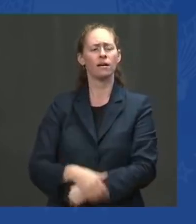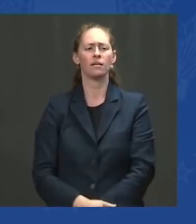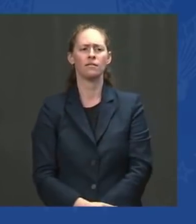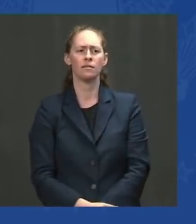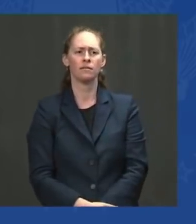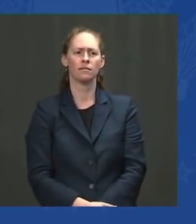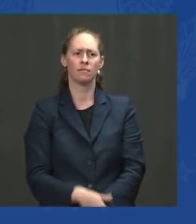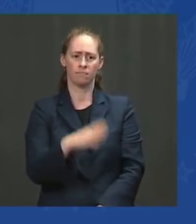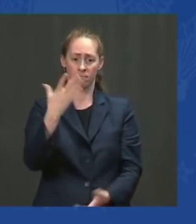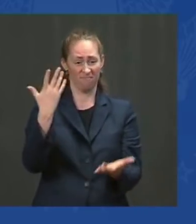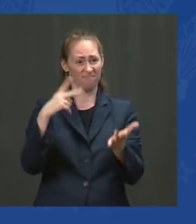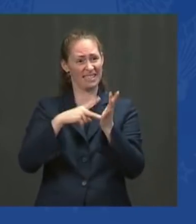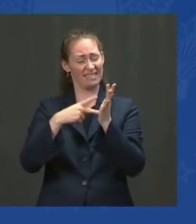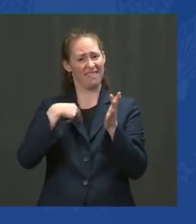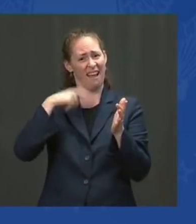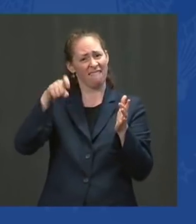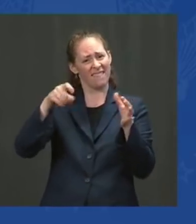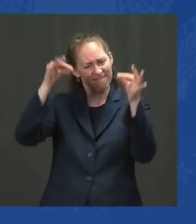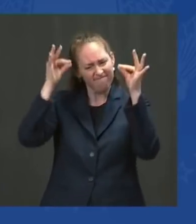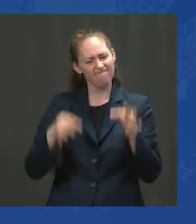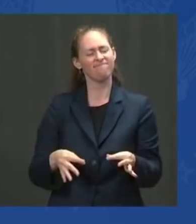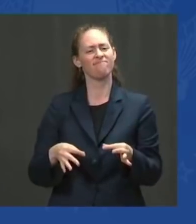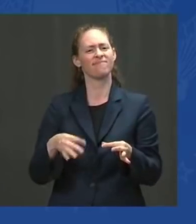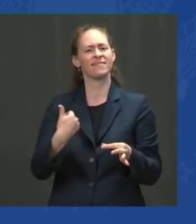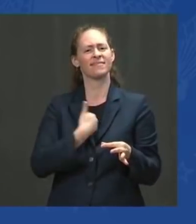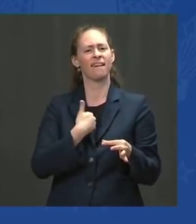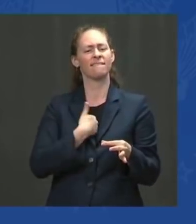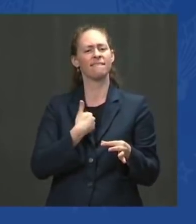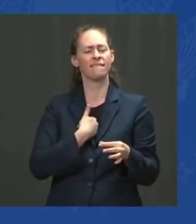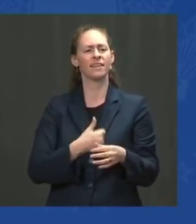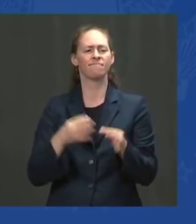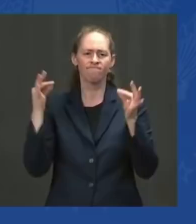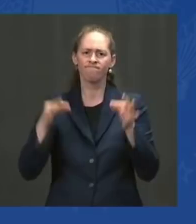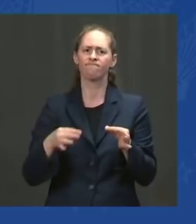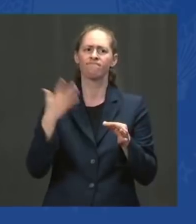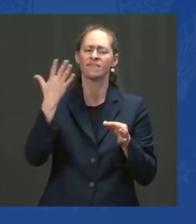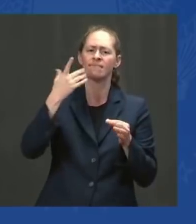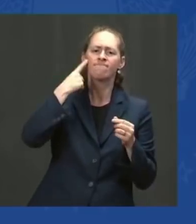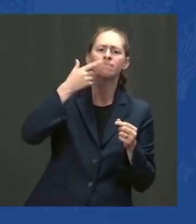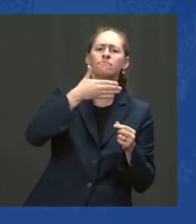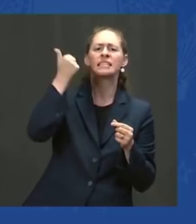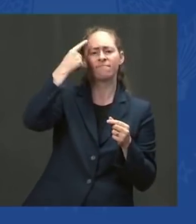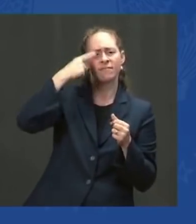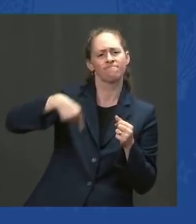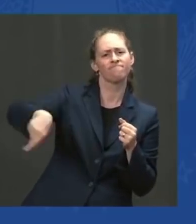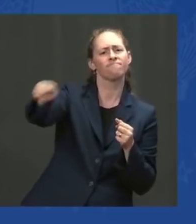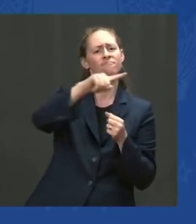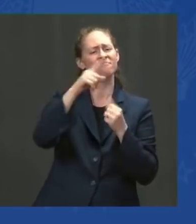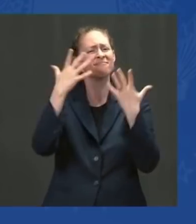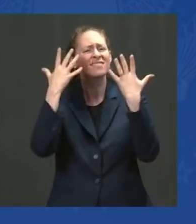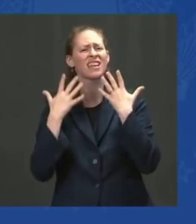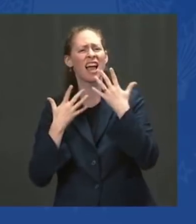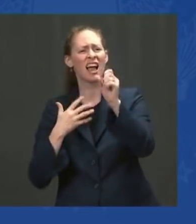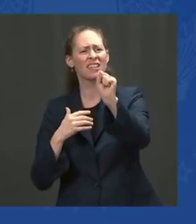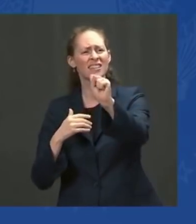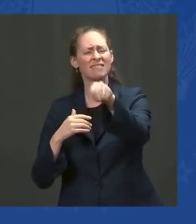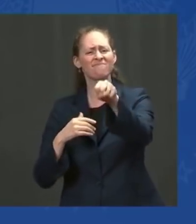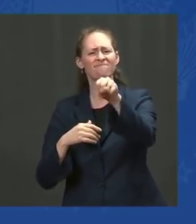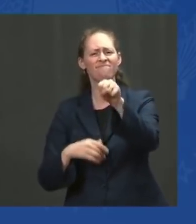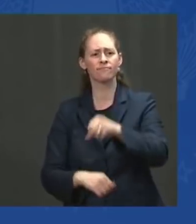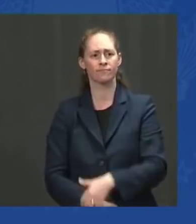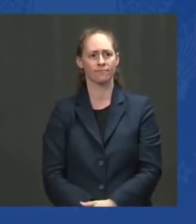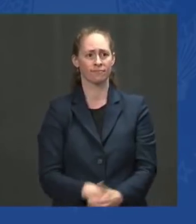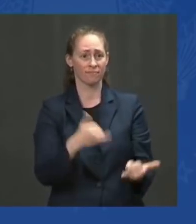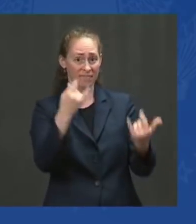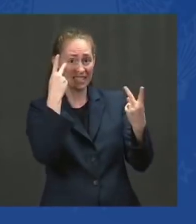啊，这个阿富汗真是穷困到了啊，连裤裆都要丢了啊，实在是穷